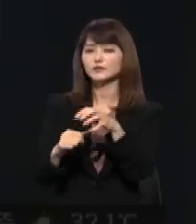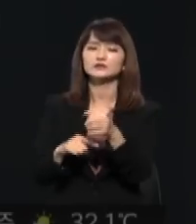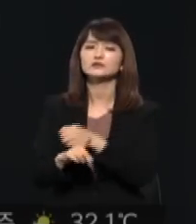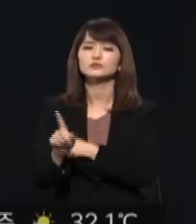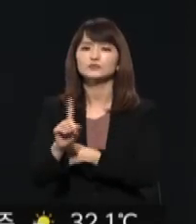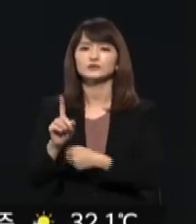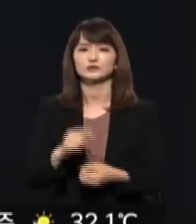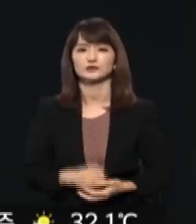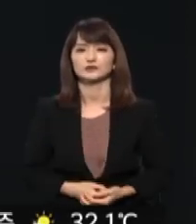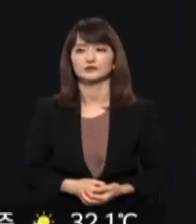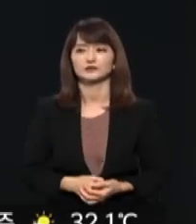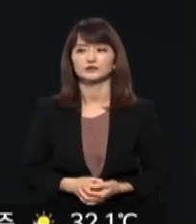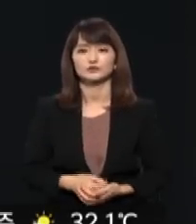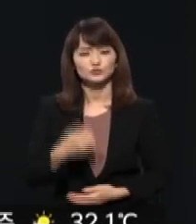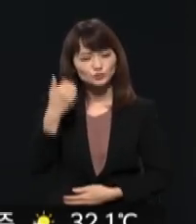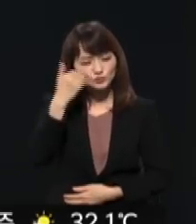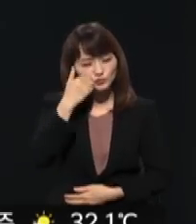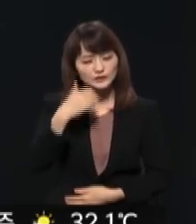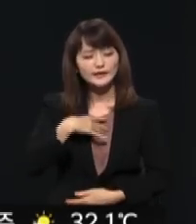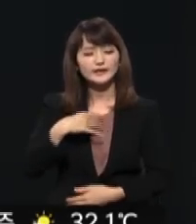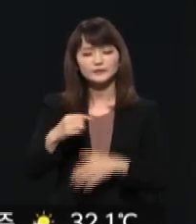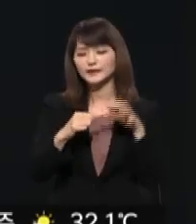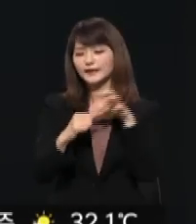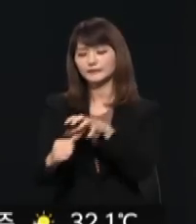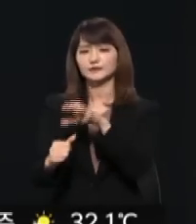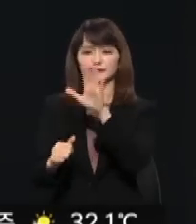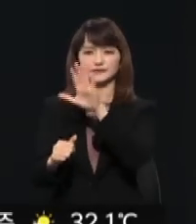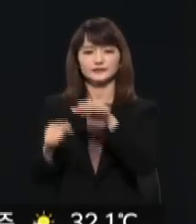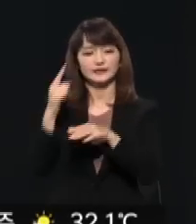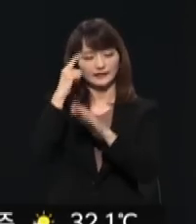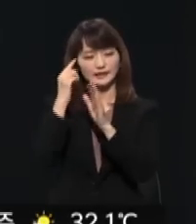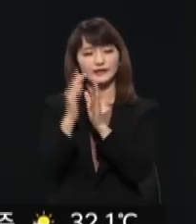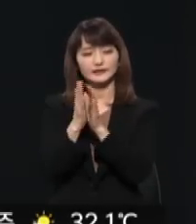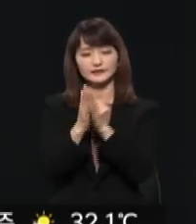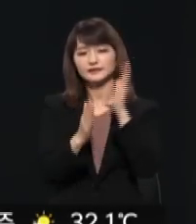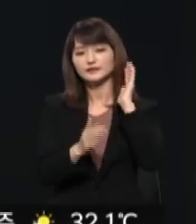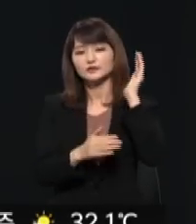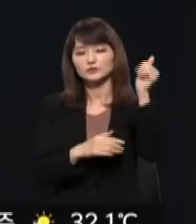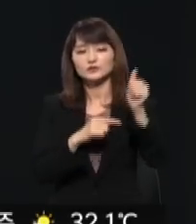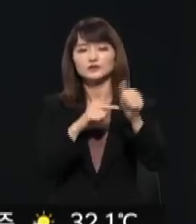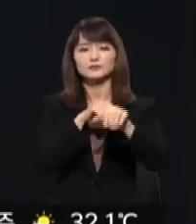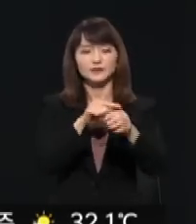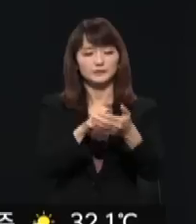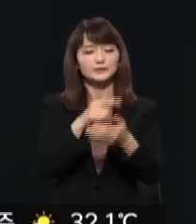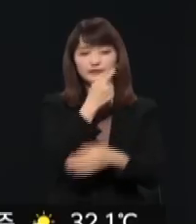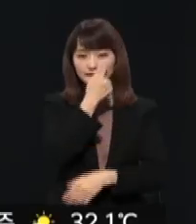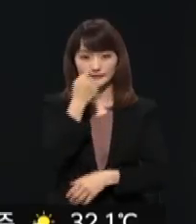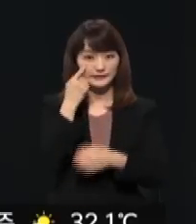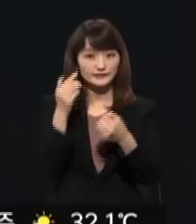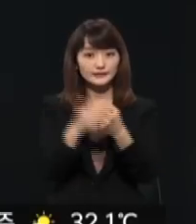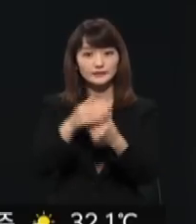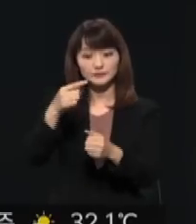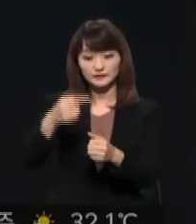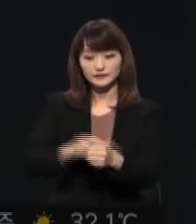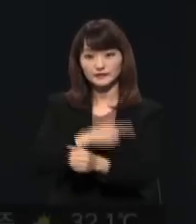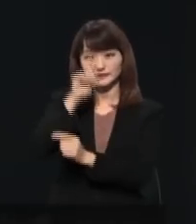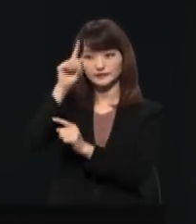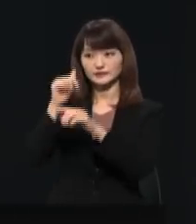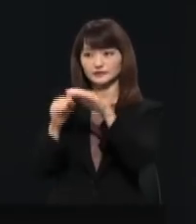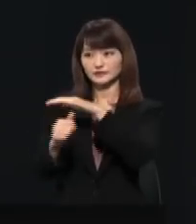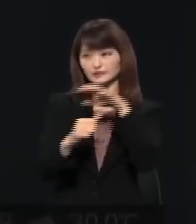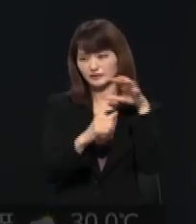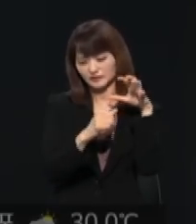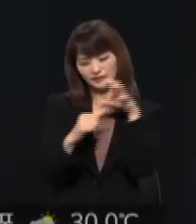압력을 행사하려고 하지 않아도 알아서이 대통령 의중을 확인했기 때문에 자연스럽게 이게 압력을 행사한 것처럼